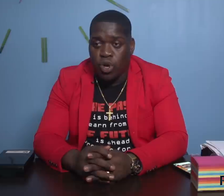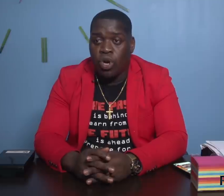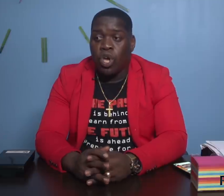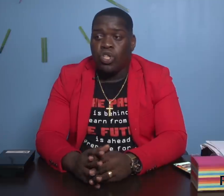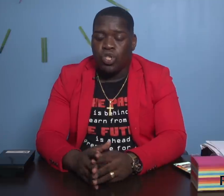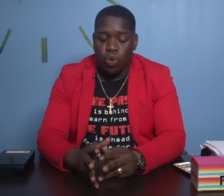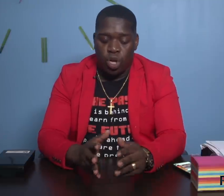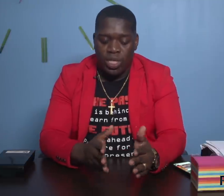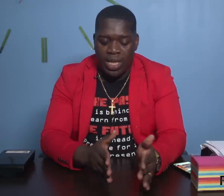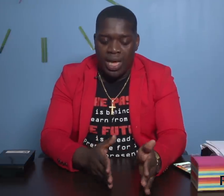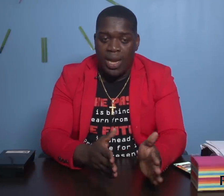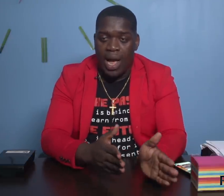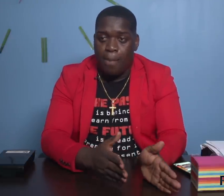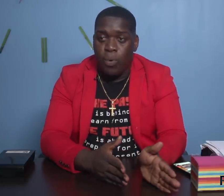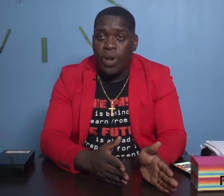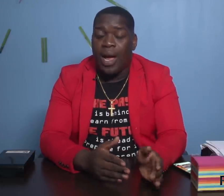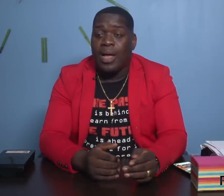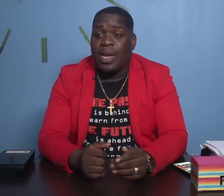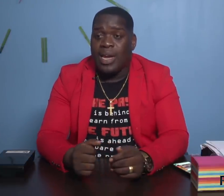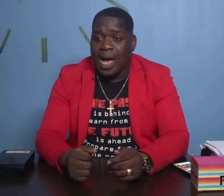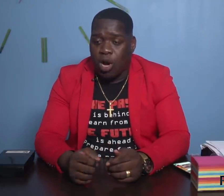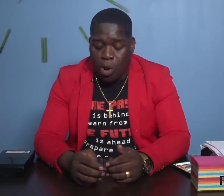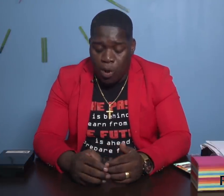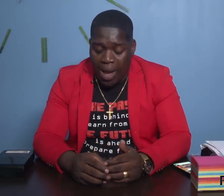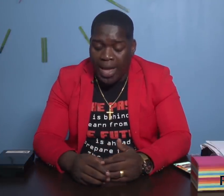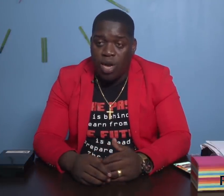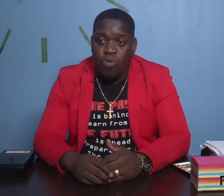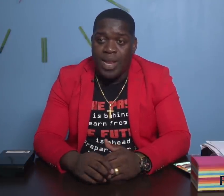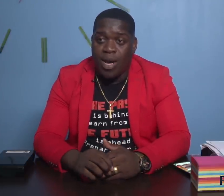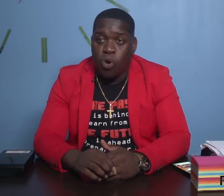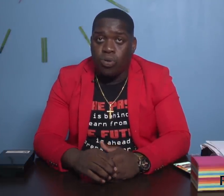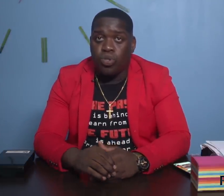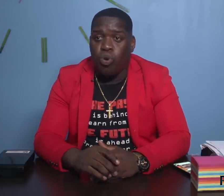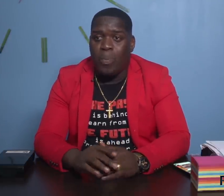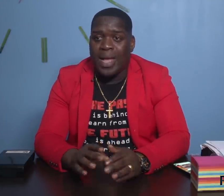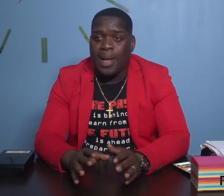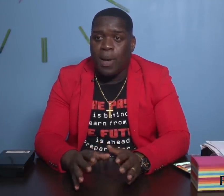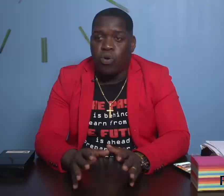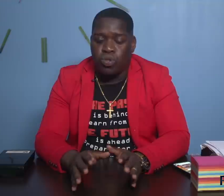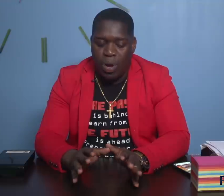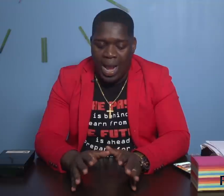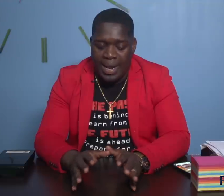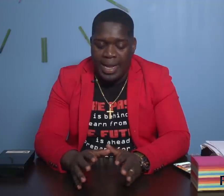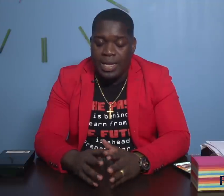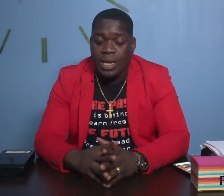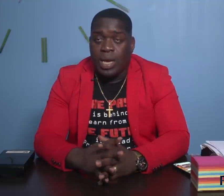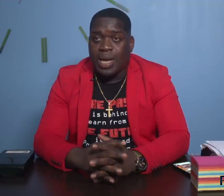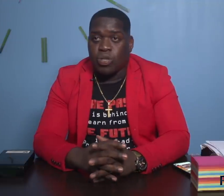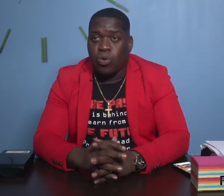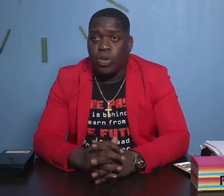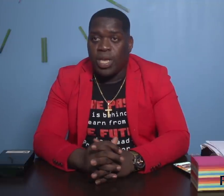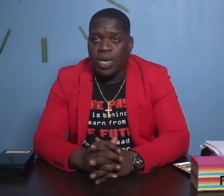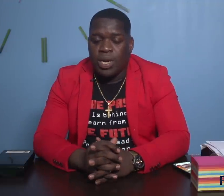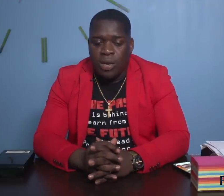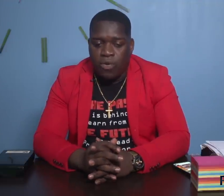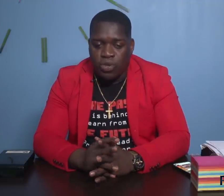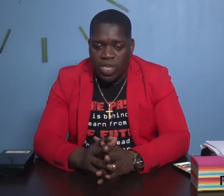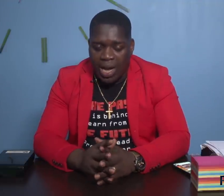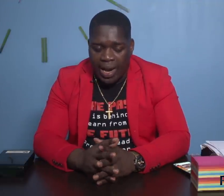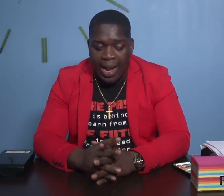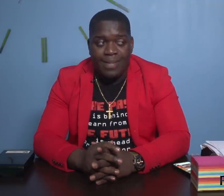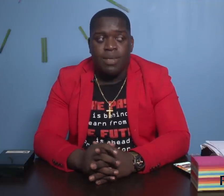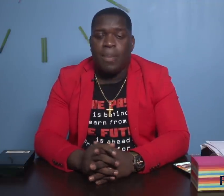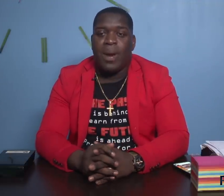kona foto. Dus u rond Nikeri Apura nanga koma weine ube de ook toe. U pai dape ook toe ala ding categorieën.